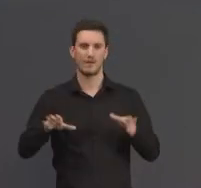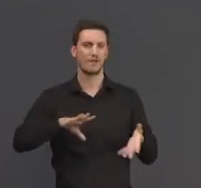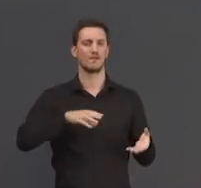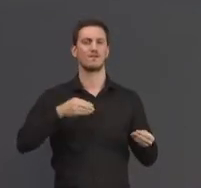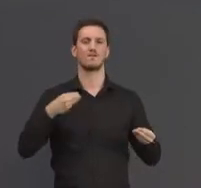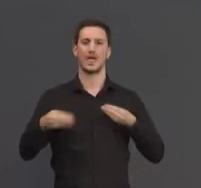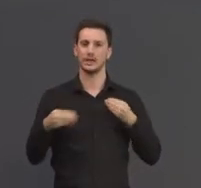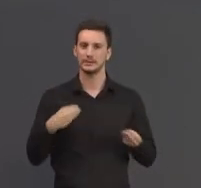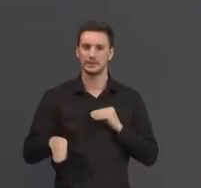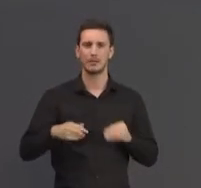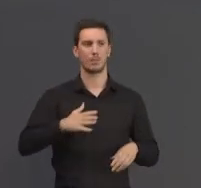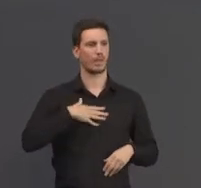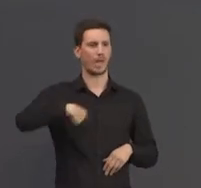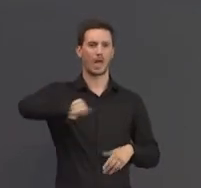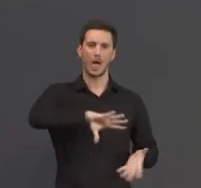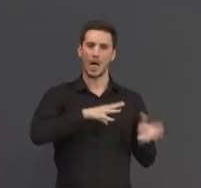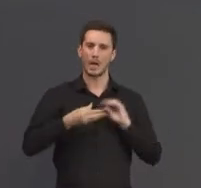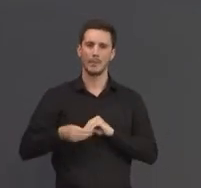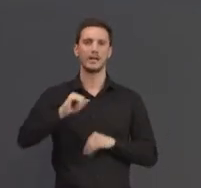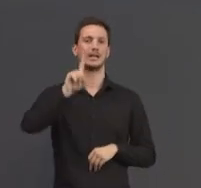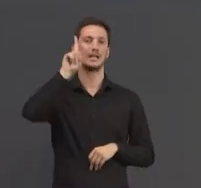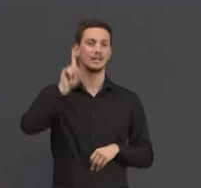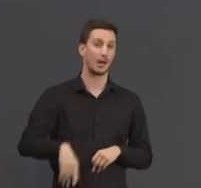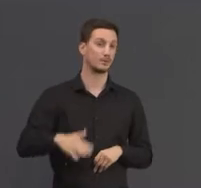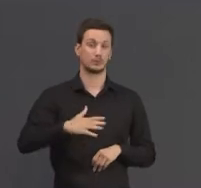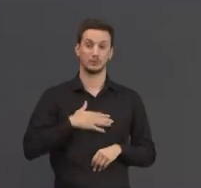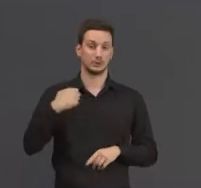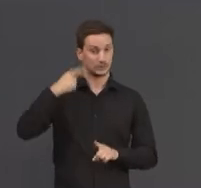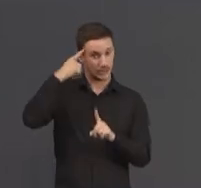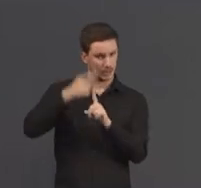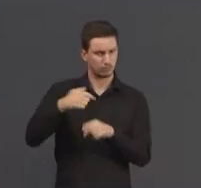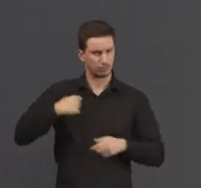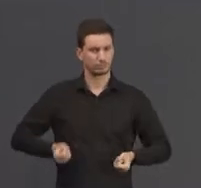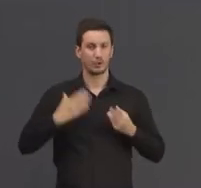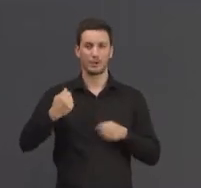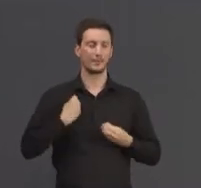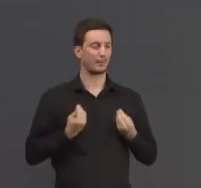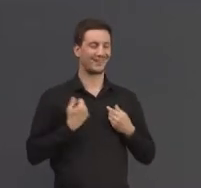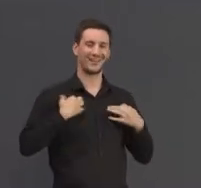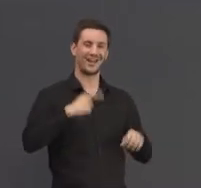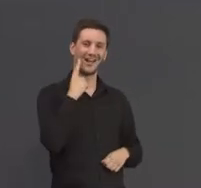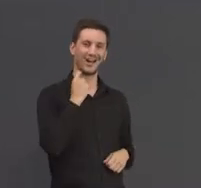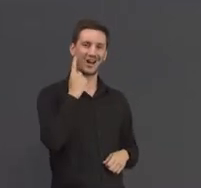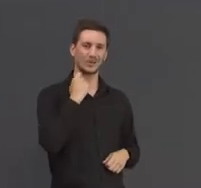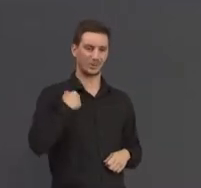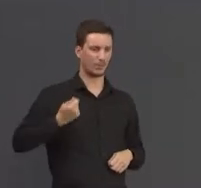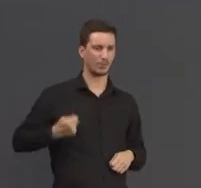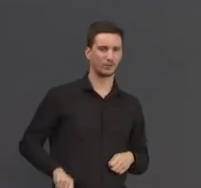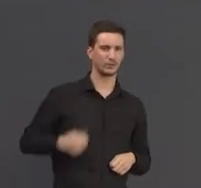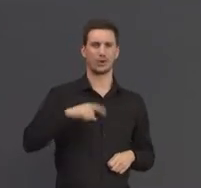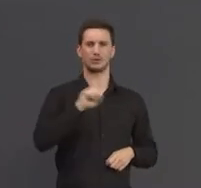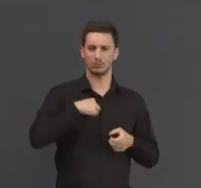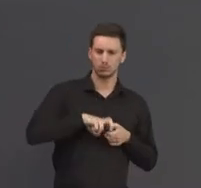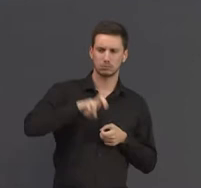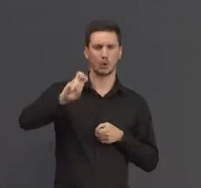flexibles, adaptar-vos i, sobretot, arriscar-vos, sortir de la zona de confort durant la vida professional que teniu